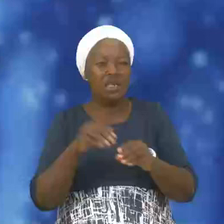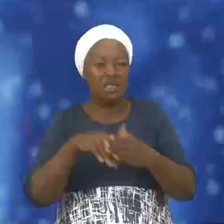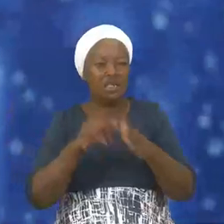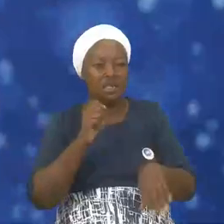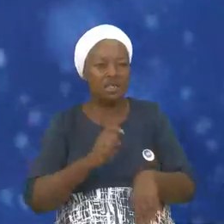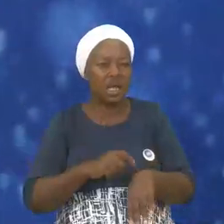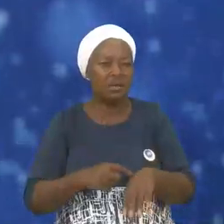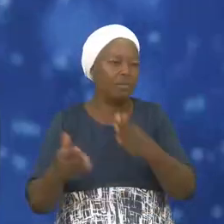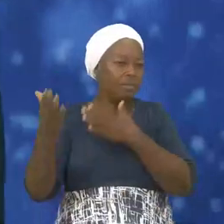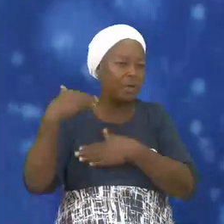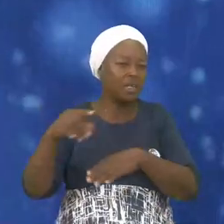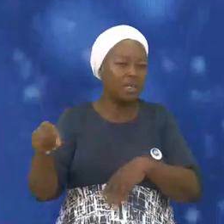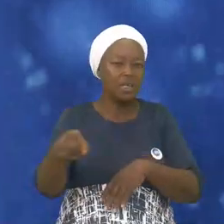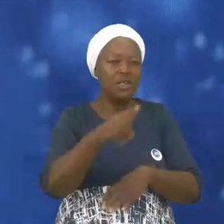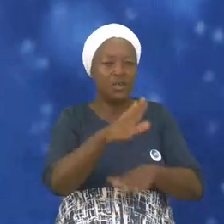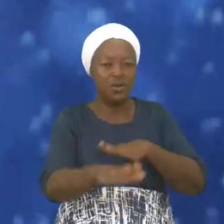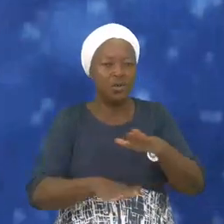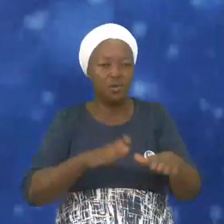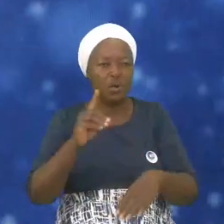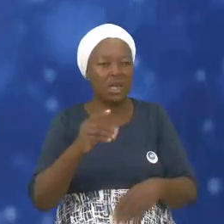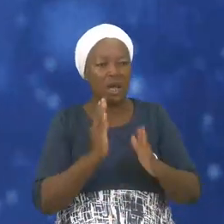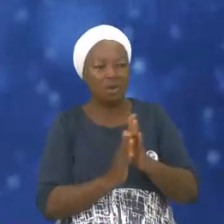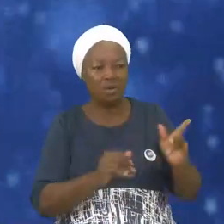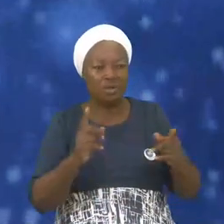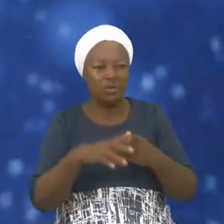verset 2. Dans lequel